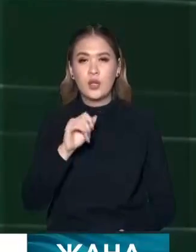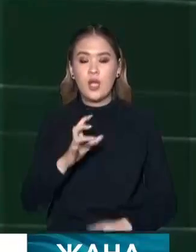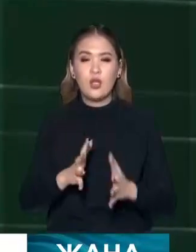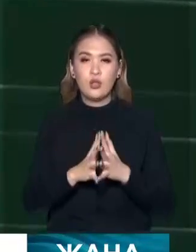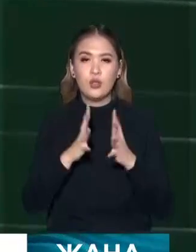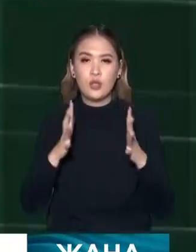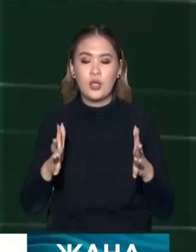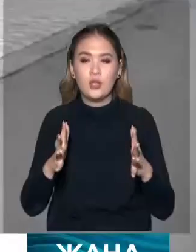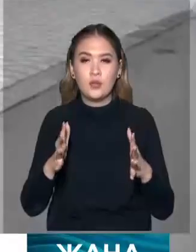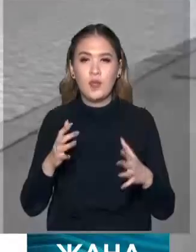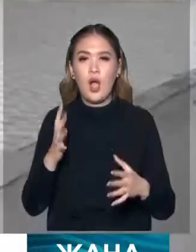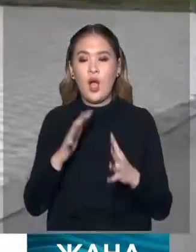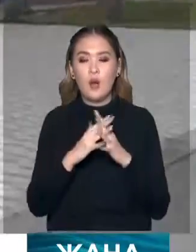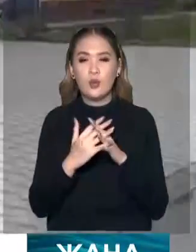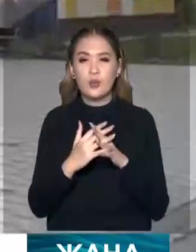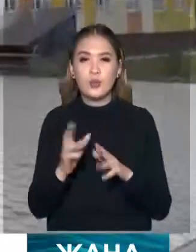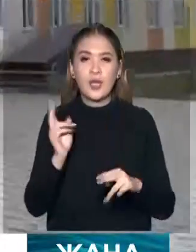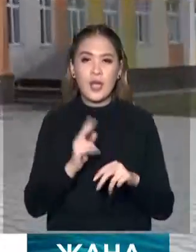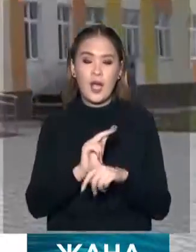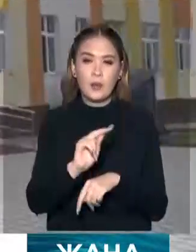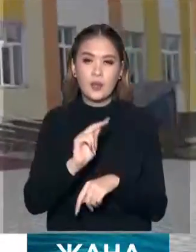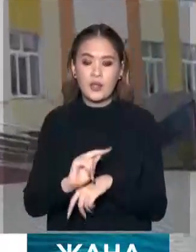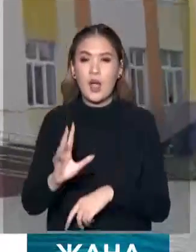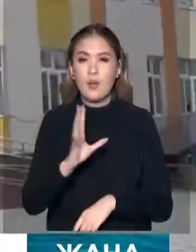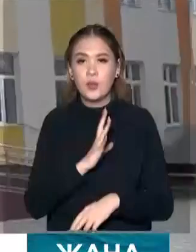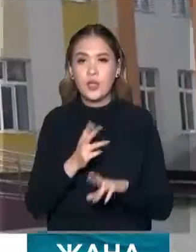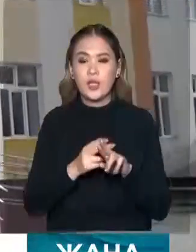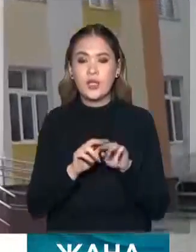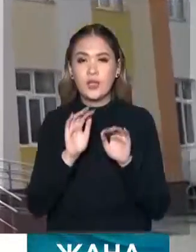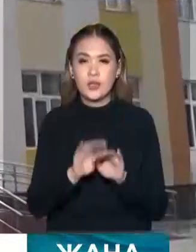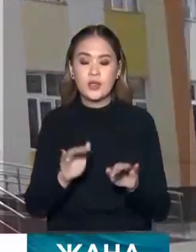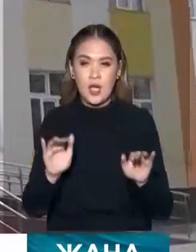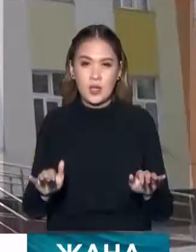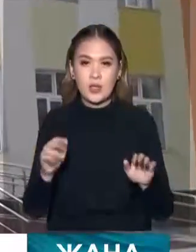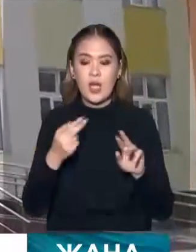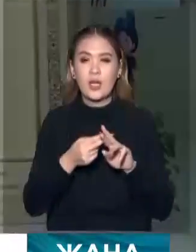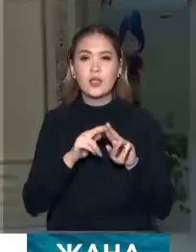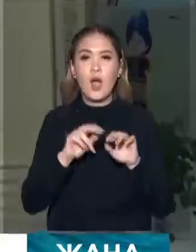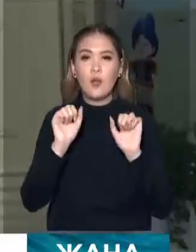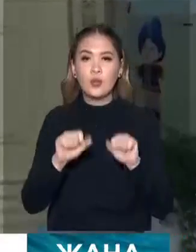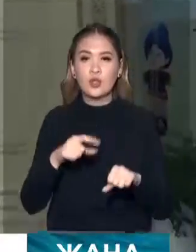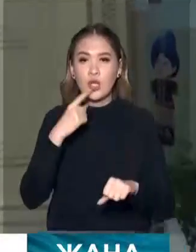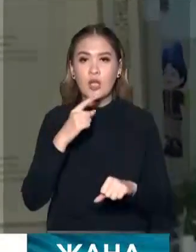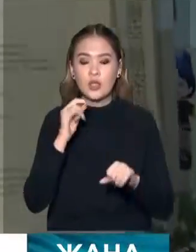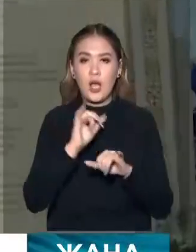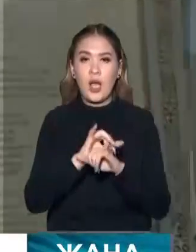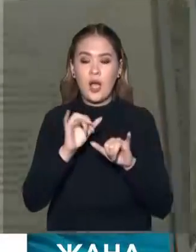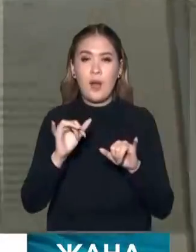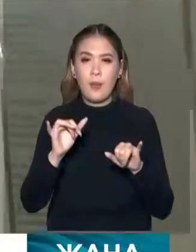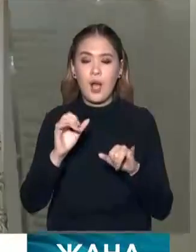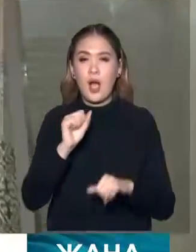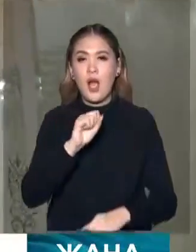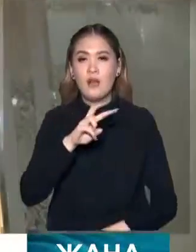астанаң, отан туған ауылым. Бұл тәрбиесіз берілген білім адамзаттың қас жауы деп өрелі, өнегелі өсиет айтқан әйгілі Әбу